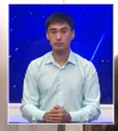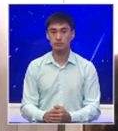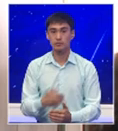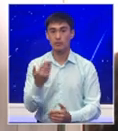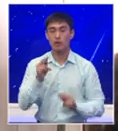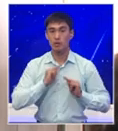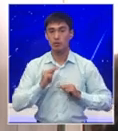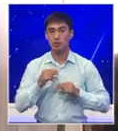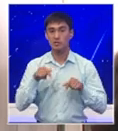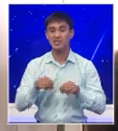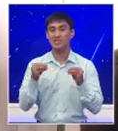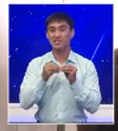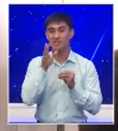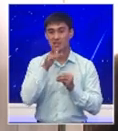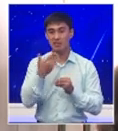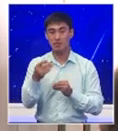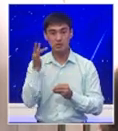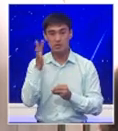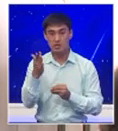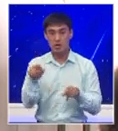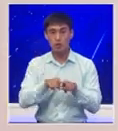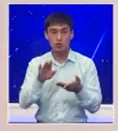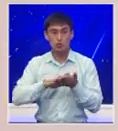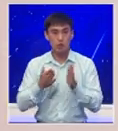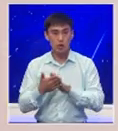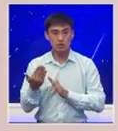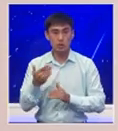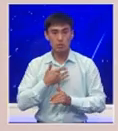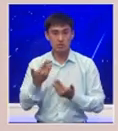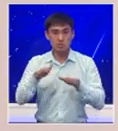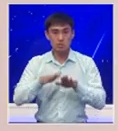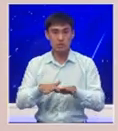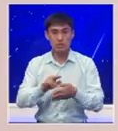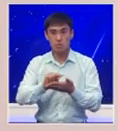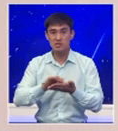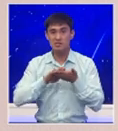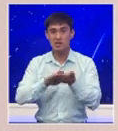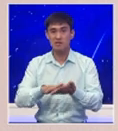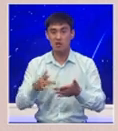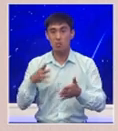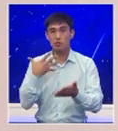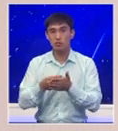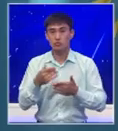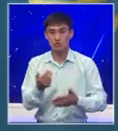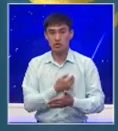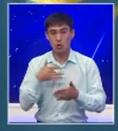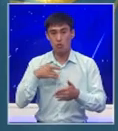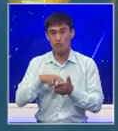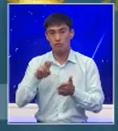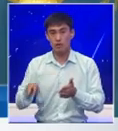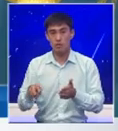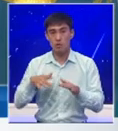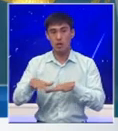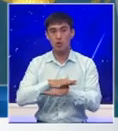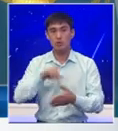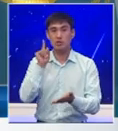Вы работаете здесь 10 лет. Вам не стыдно за такую ситуацию? Я бы на вашем месте уже написал заявление по собственному желанию. Перед народом